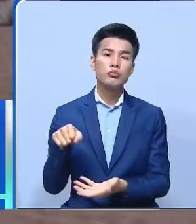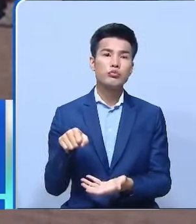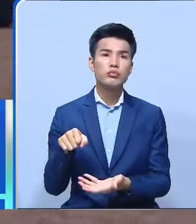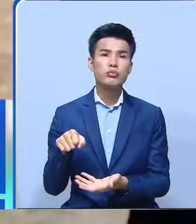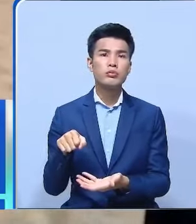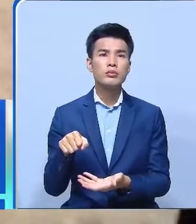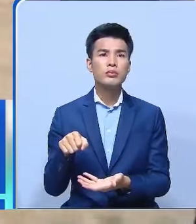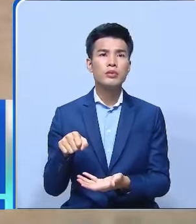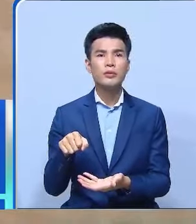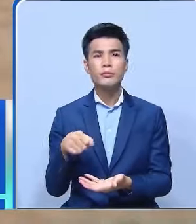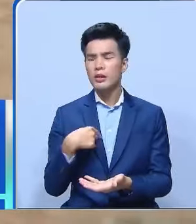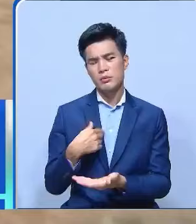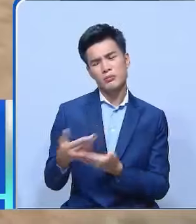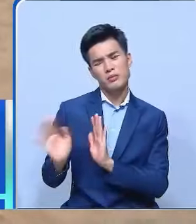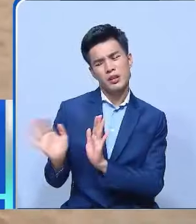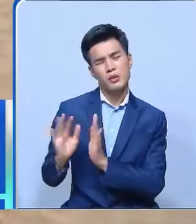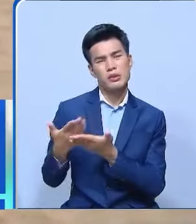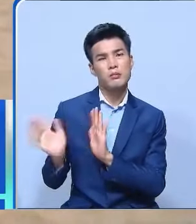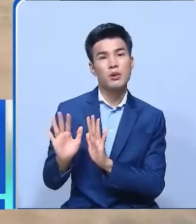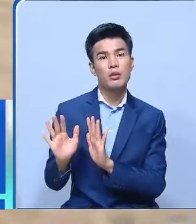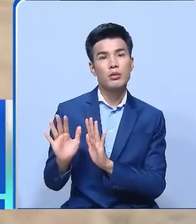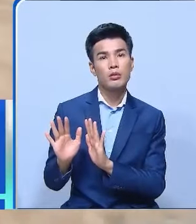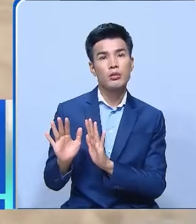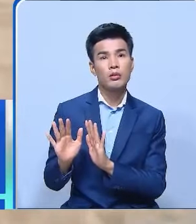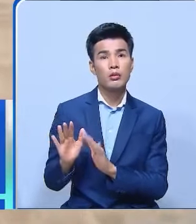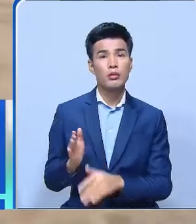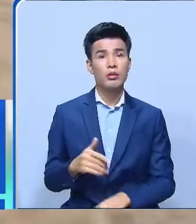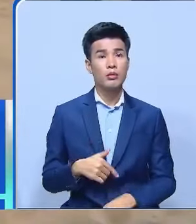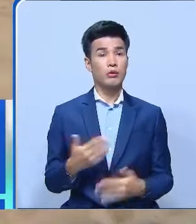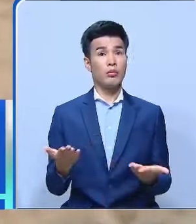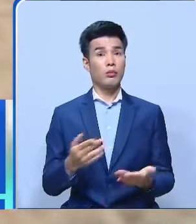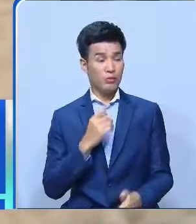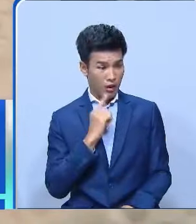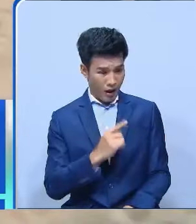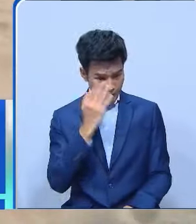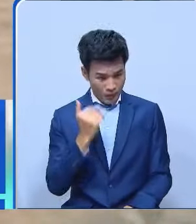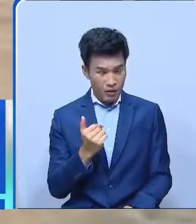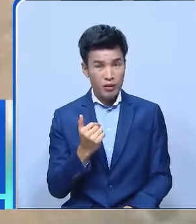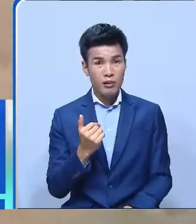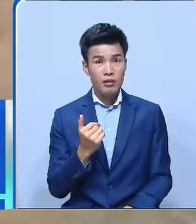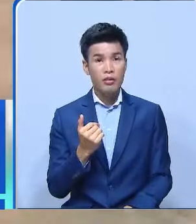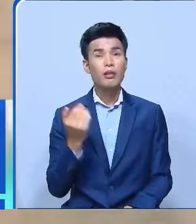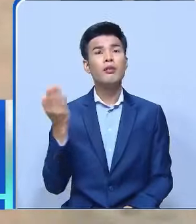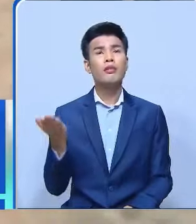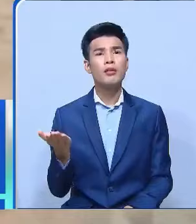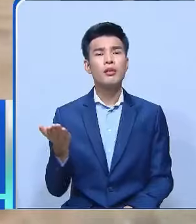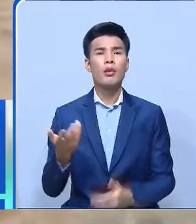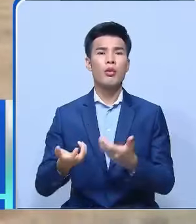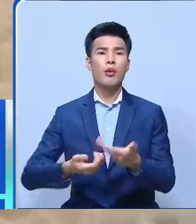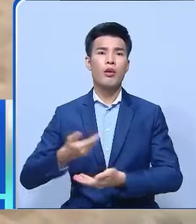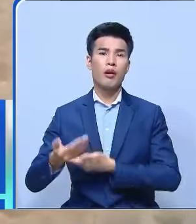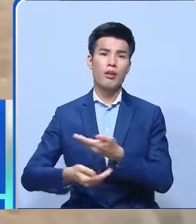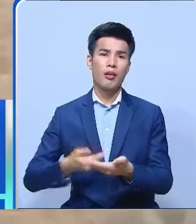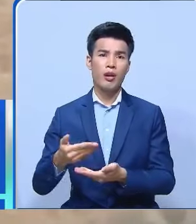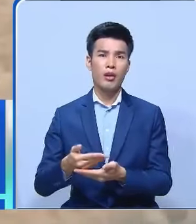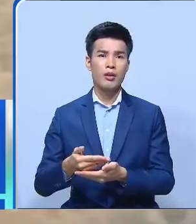ลยบางทีเราก็แบบพี่ยังไม่ซื้อค่ะไม่ซื้ออะไรอย่างเงี้ยแต่ก็ไม่มีใครทำอะไรแบบนี ้ค่ะ แต่สำหรับพ่อค้าคนนี้เนี่ยอย่างที่บอกเลยว่าต้